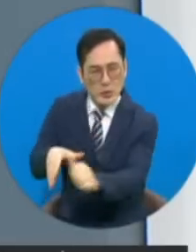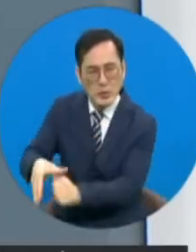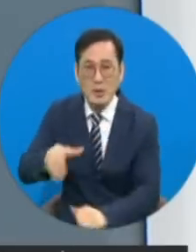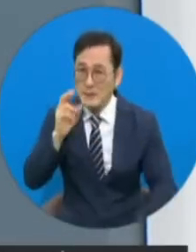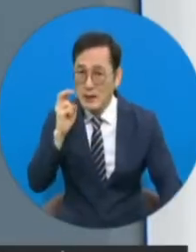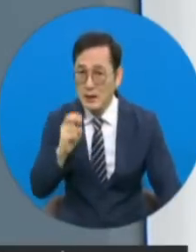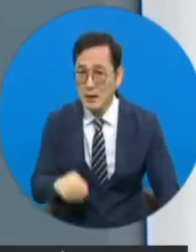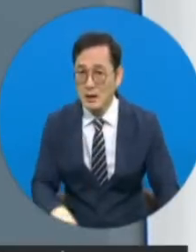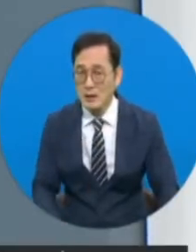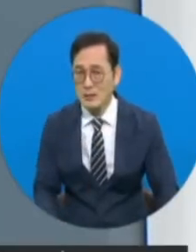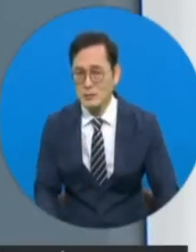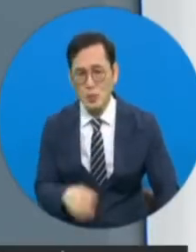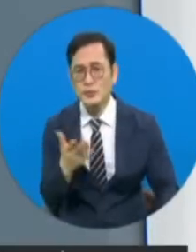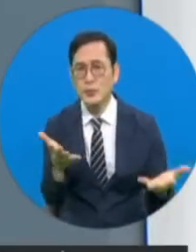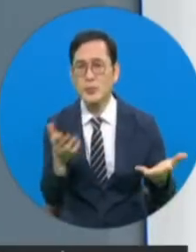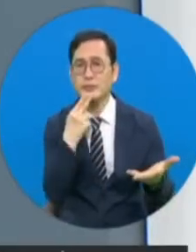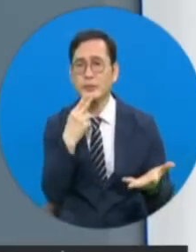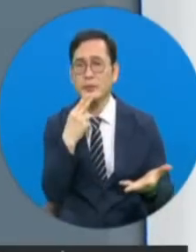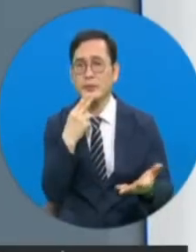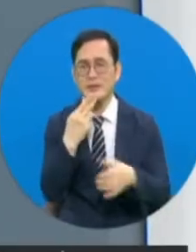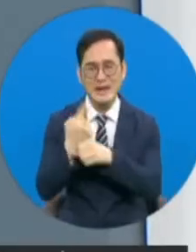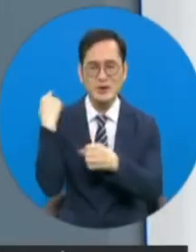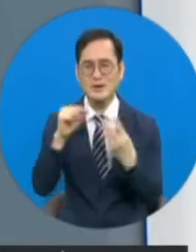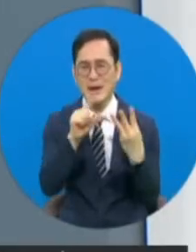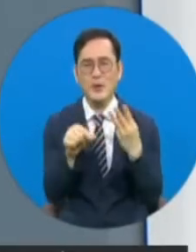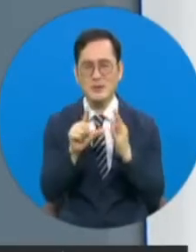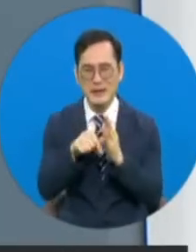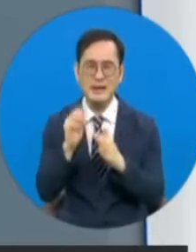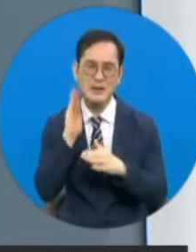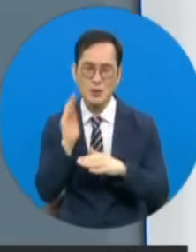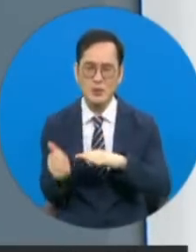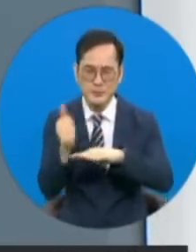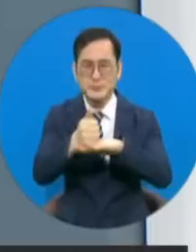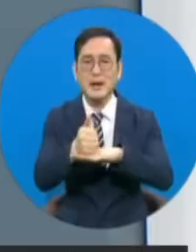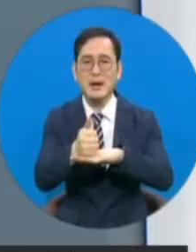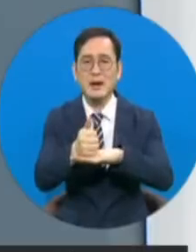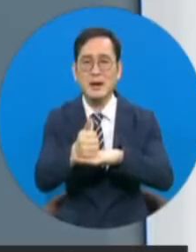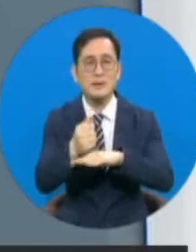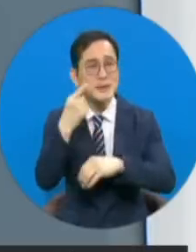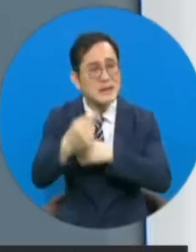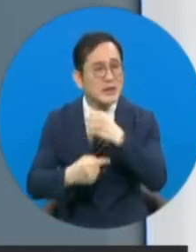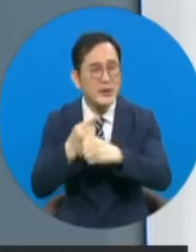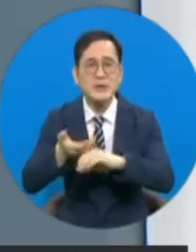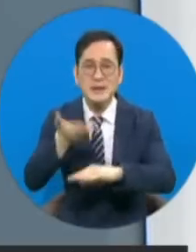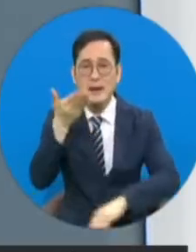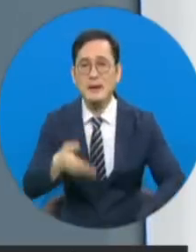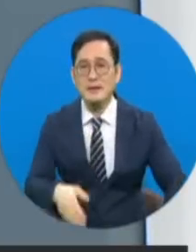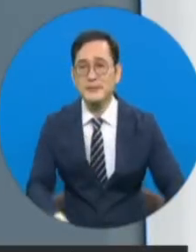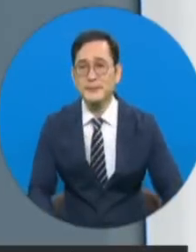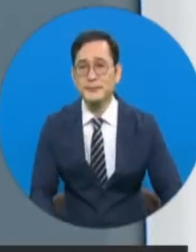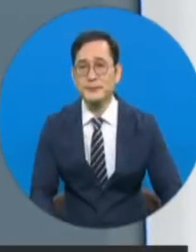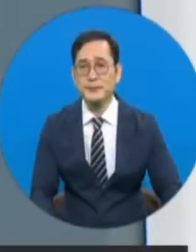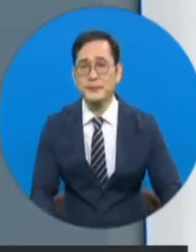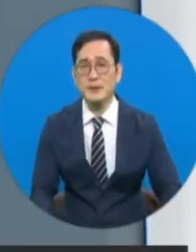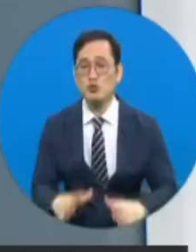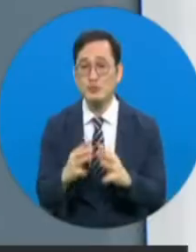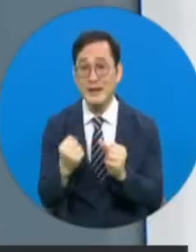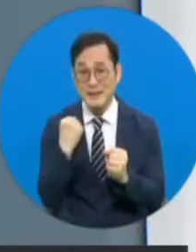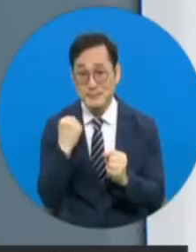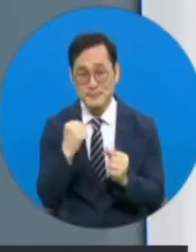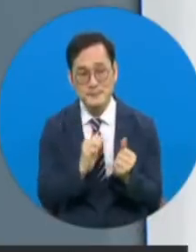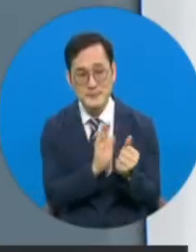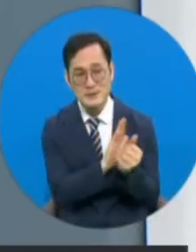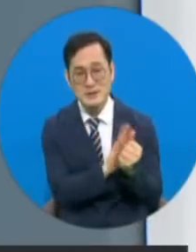윤석열 대통령 당선된게 작년 3월 달이고요 취임하기 5월 달 벌써 1년이 넘는 시간이 지났습니다 이른바 국민의 힘을 좀